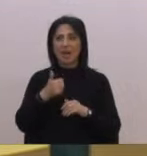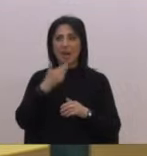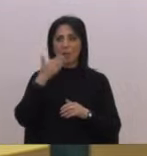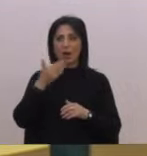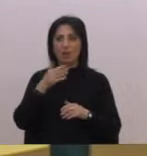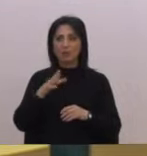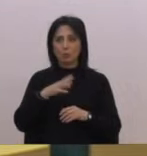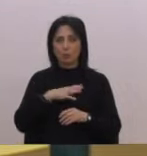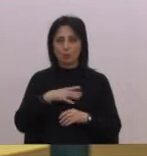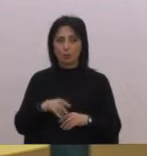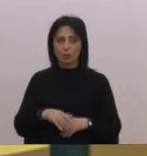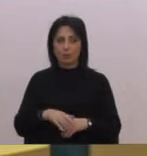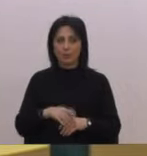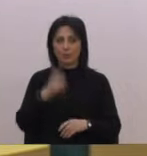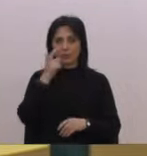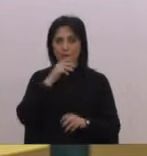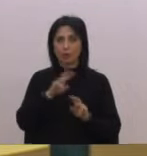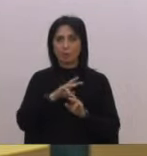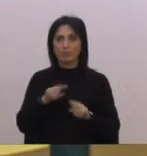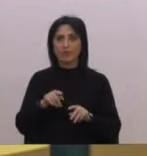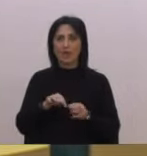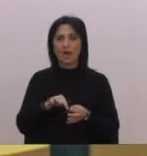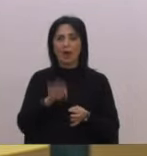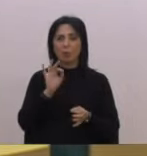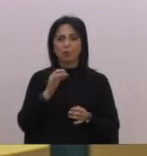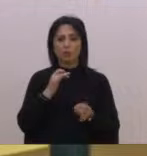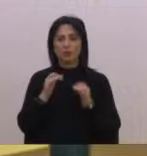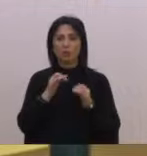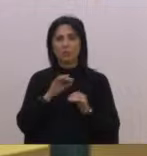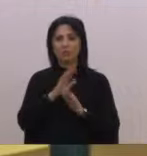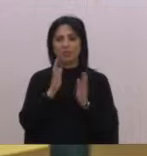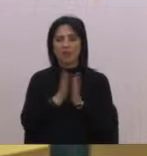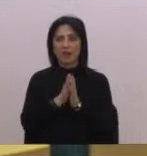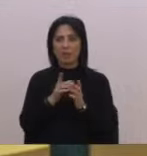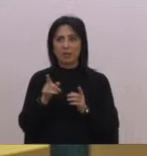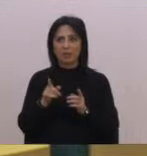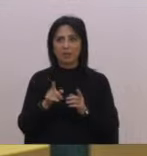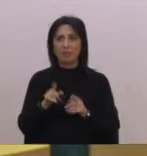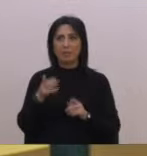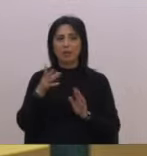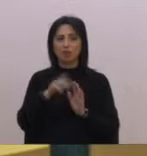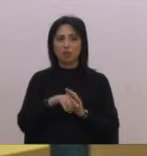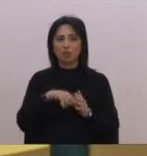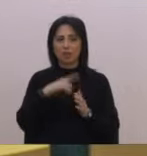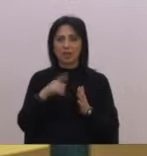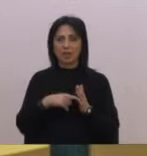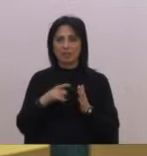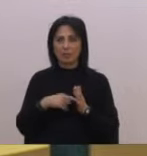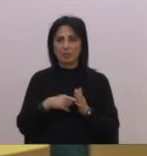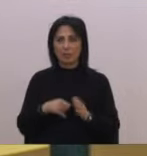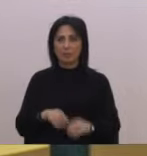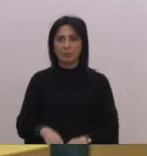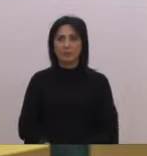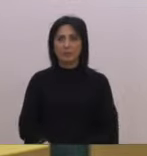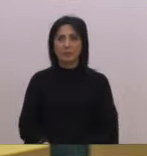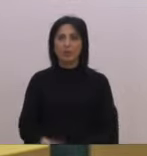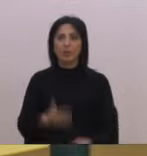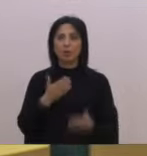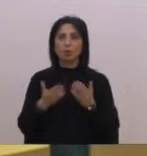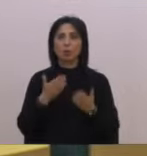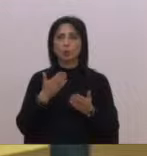ჰქონდა ბატონ მინისტრს. ამომწურავად იყო ყველაფერზე საუბარი, მათ შორის კითხვებზე.